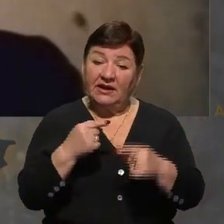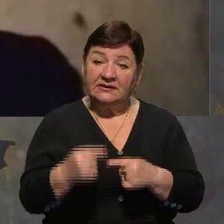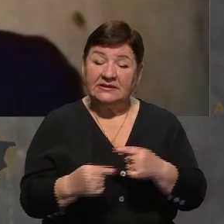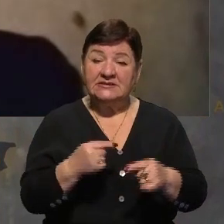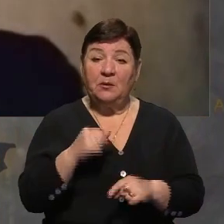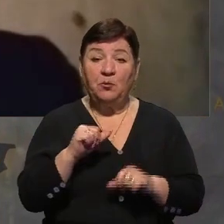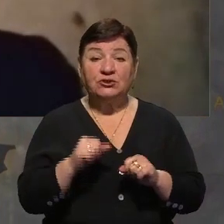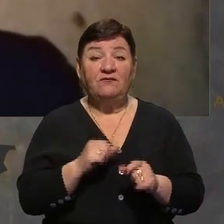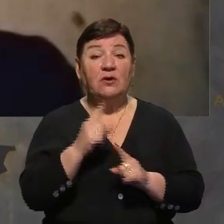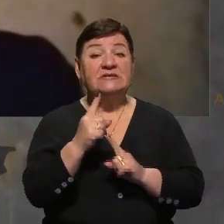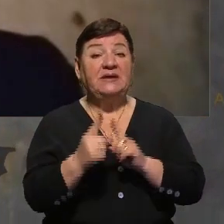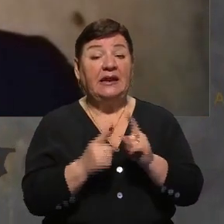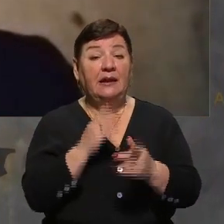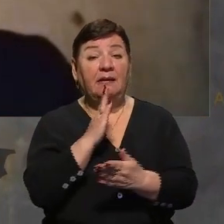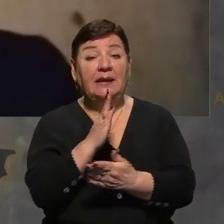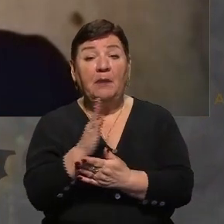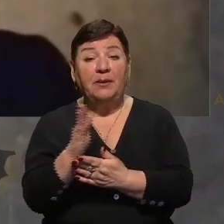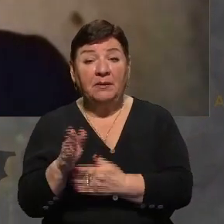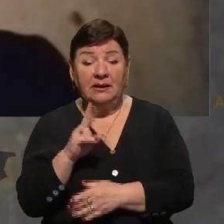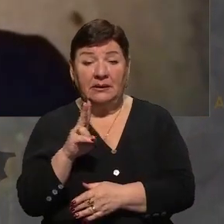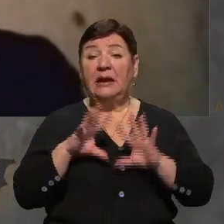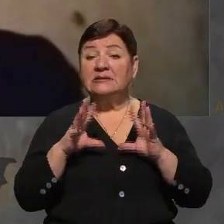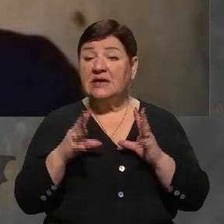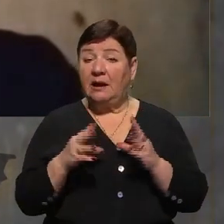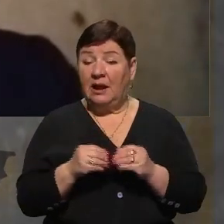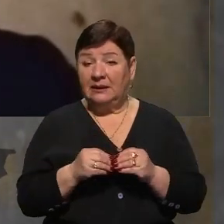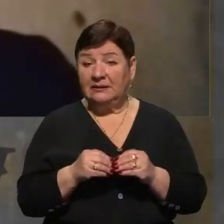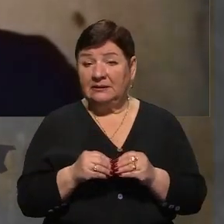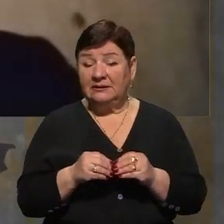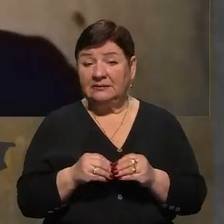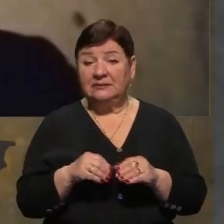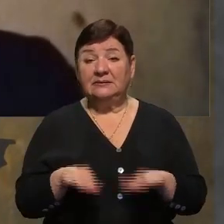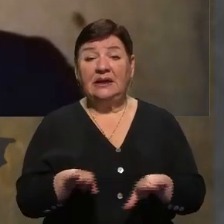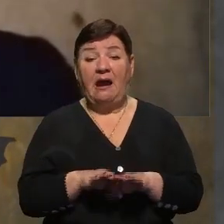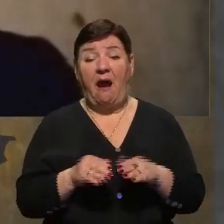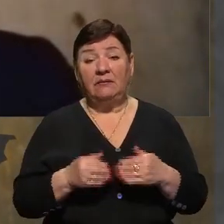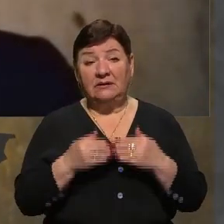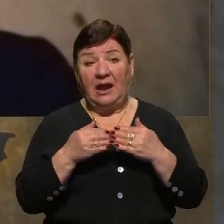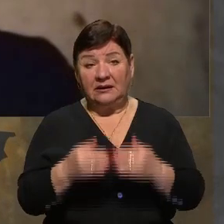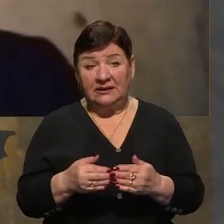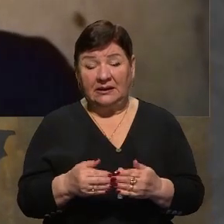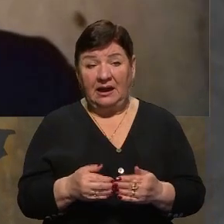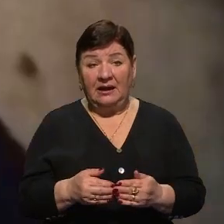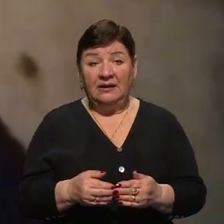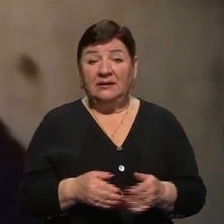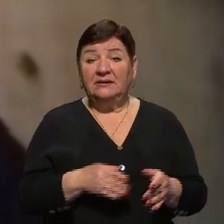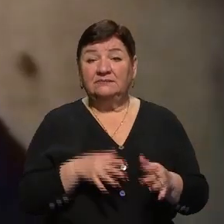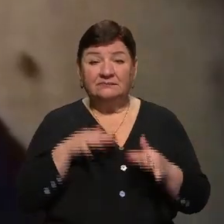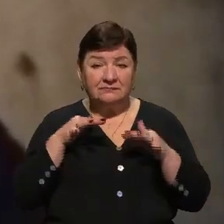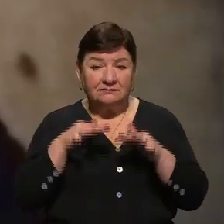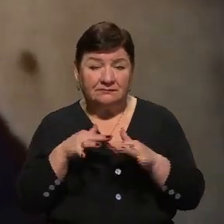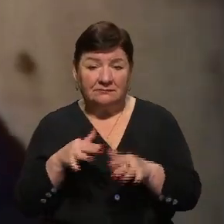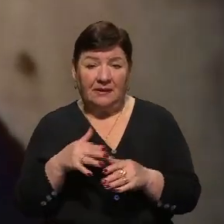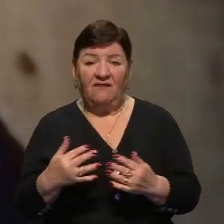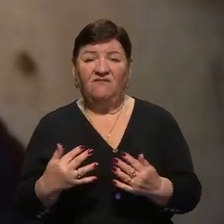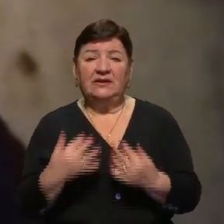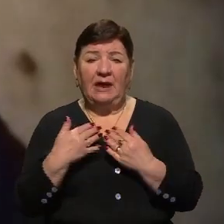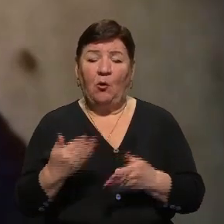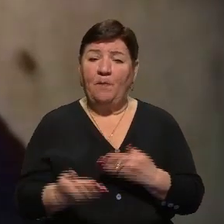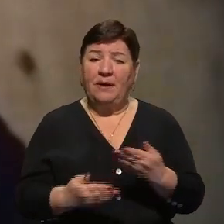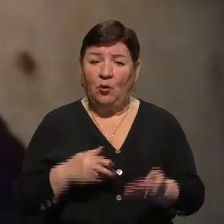вони змінили напрямки, на яких почали активніше наступати? Тактика у них така. Валять артою, потім йде в атаку